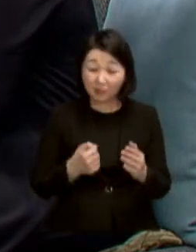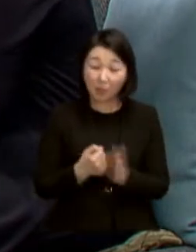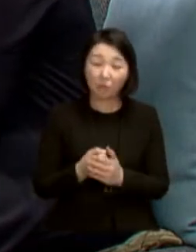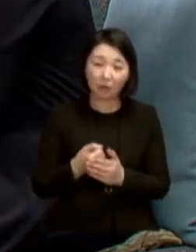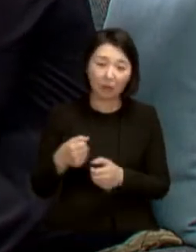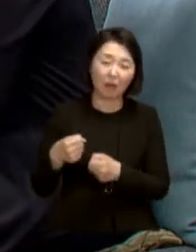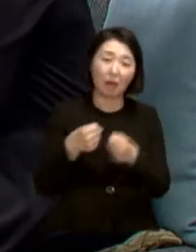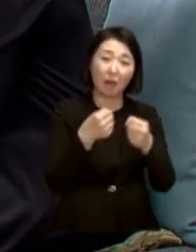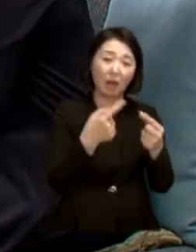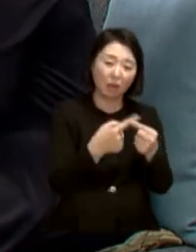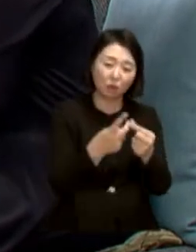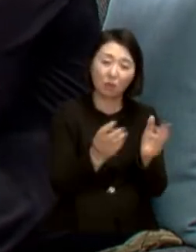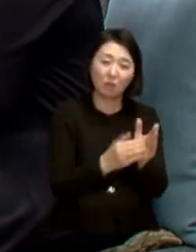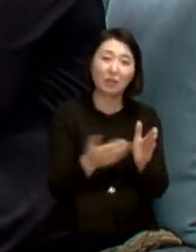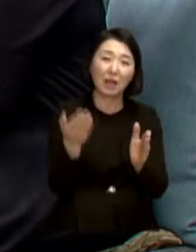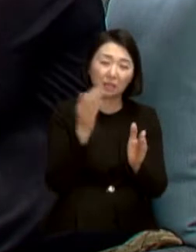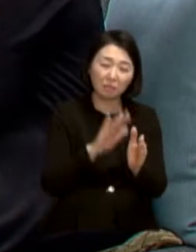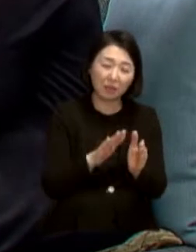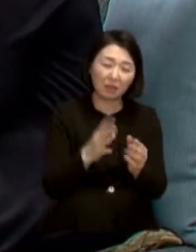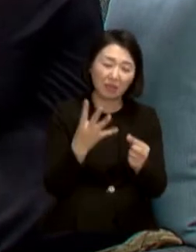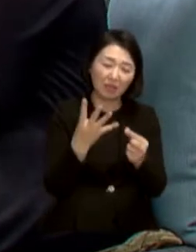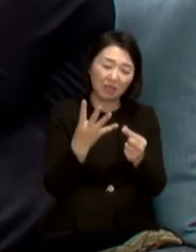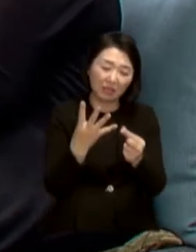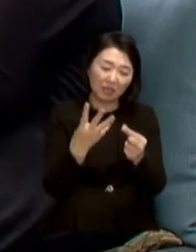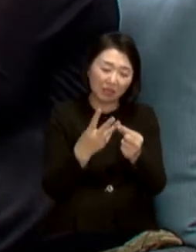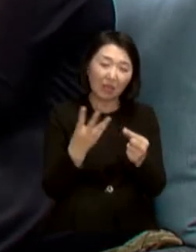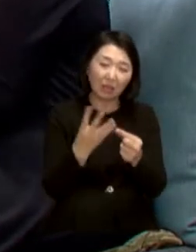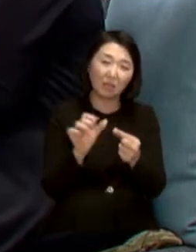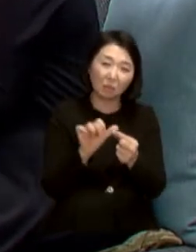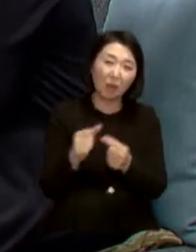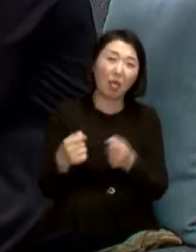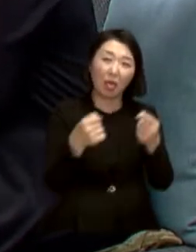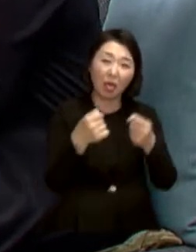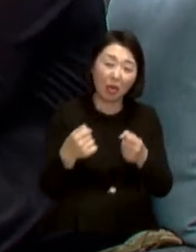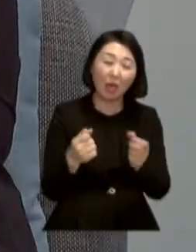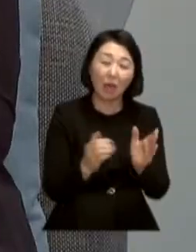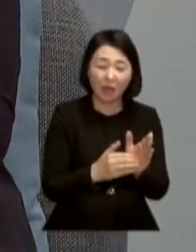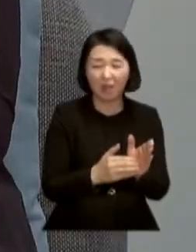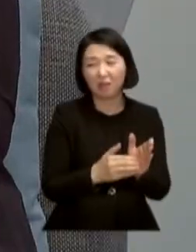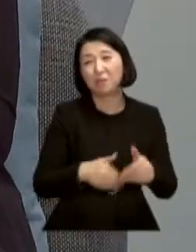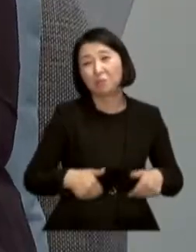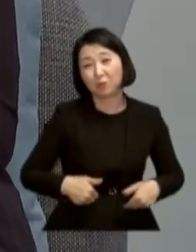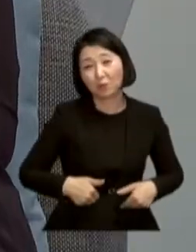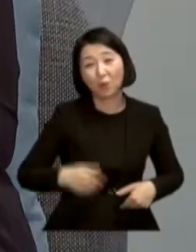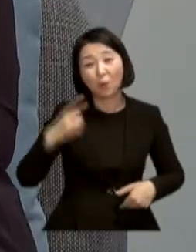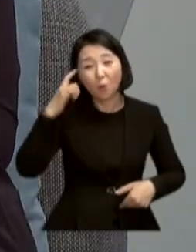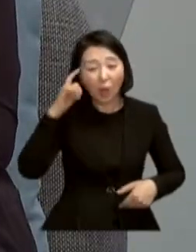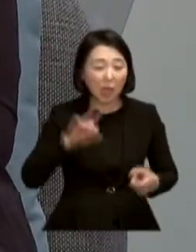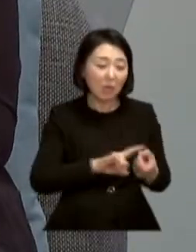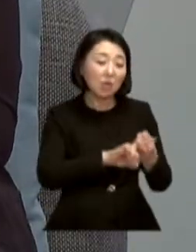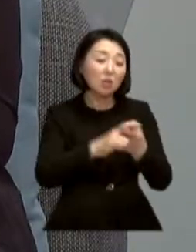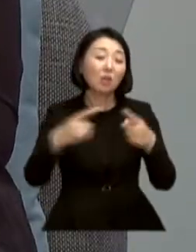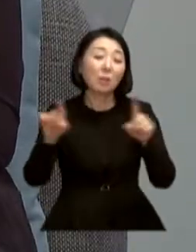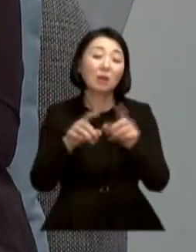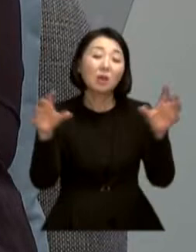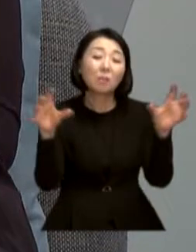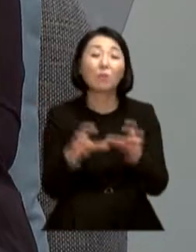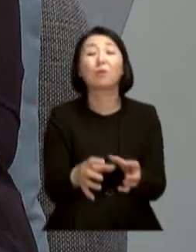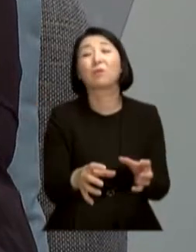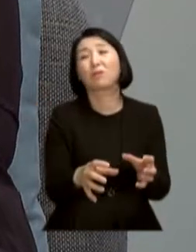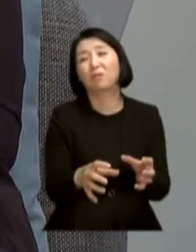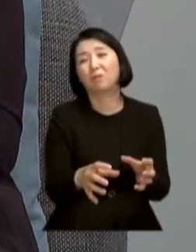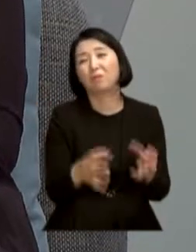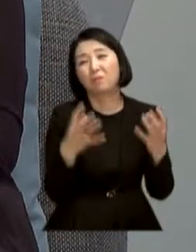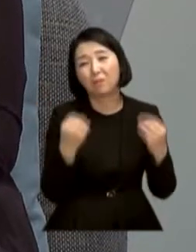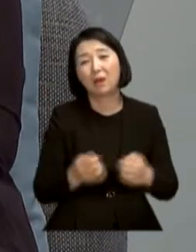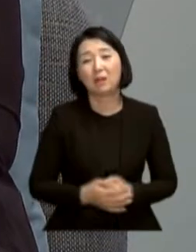가면 될 걸 네다섯 번 가서 네. 이렇게 오시게 일곱 개 교회들을 이제 연합으로 우리가 행사를 할 때가 많고 전도도 네. 네. 나가야 되는데 차가 이제 많이